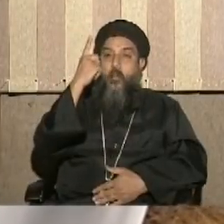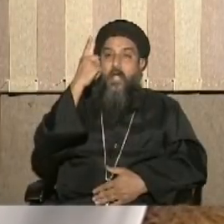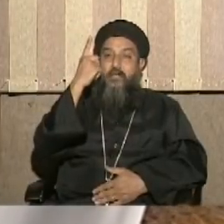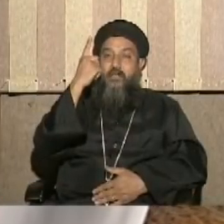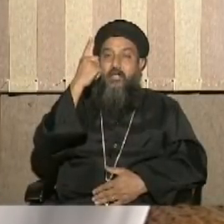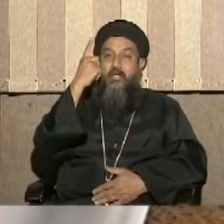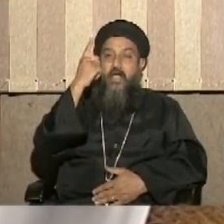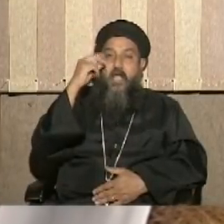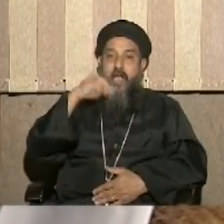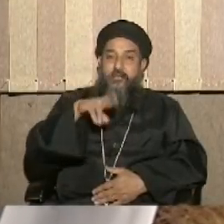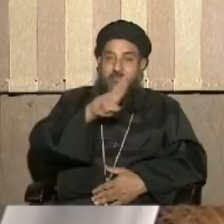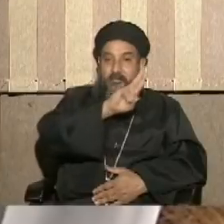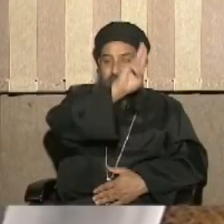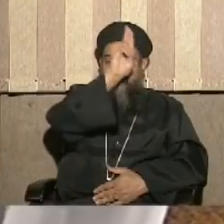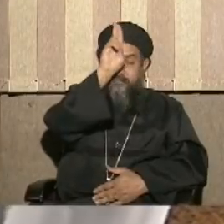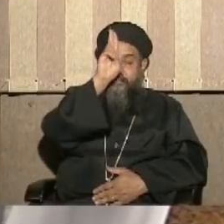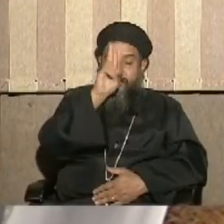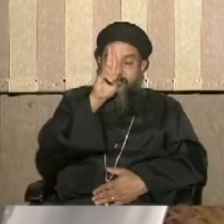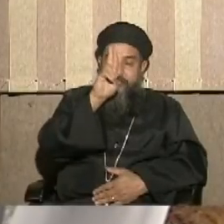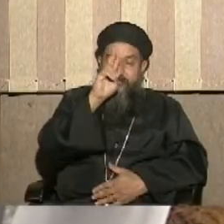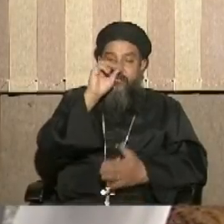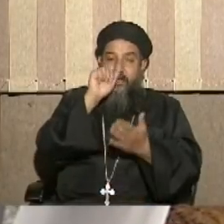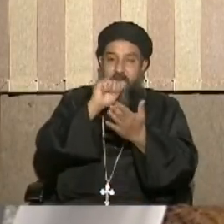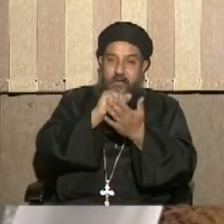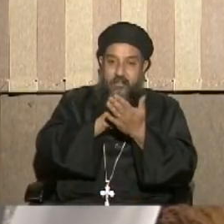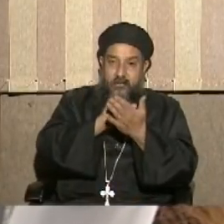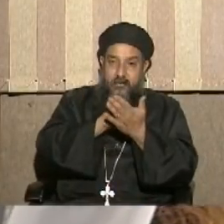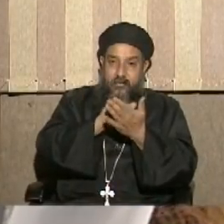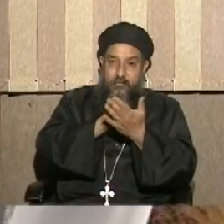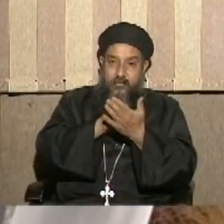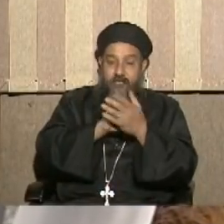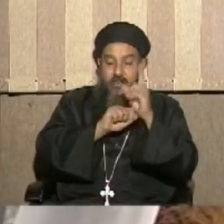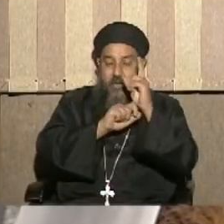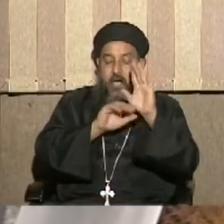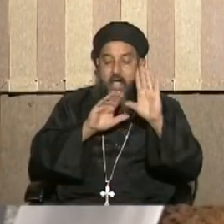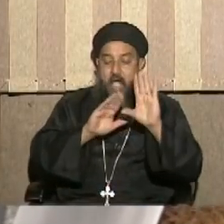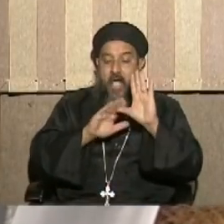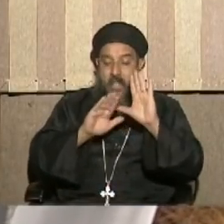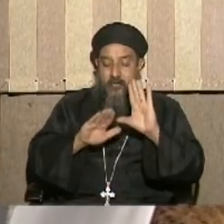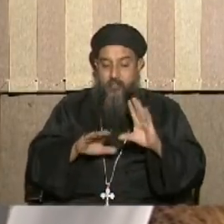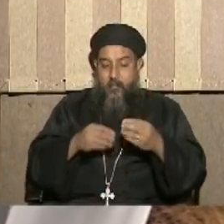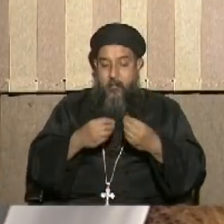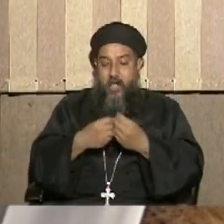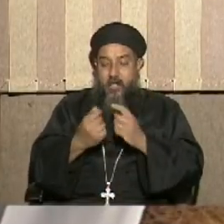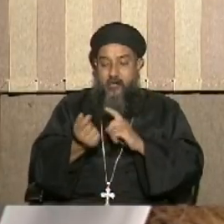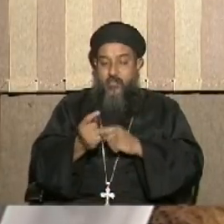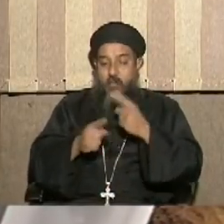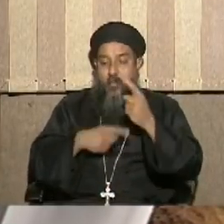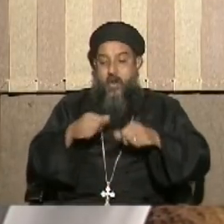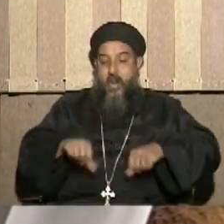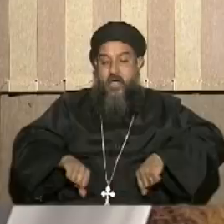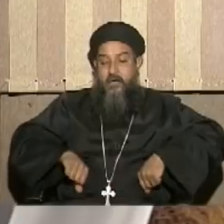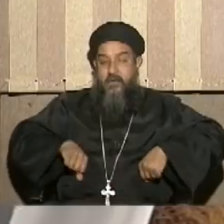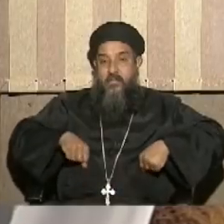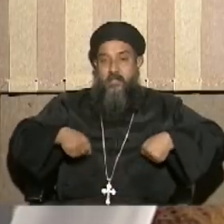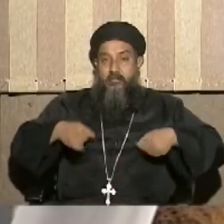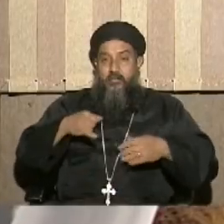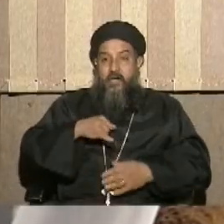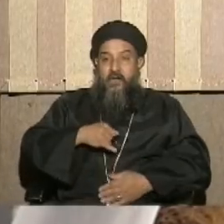واحدة سألت من الرب وإياها التمس، أن أسكن في بيت الرب كل أيام